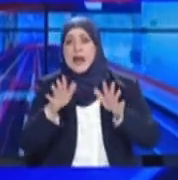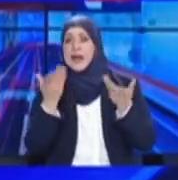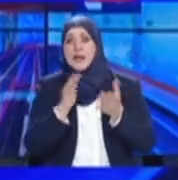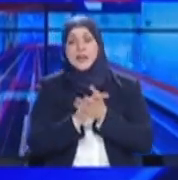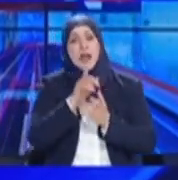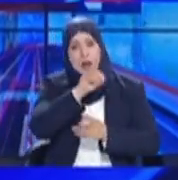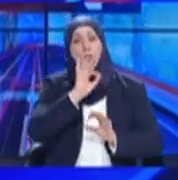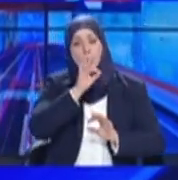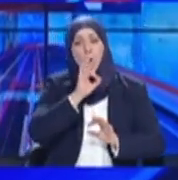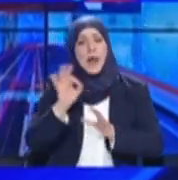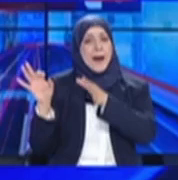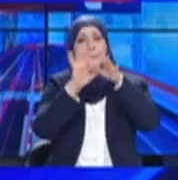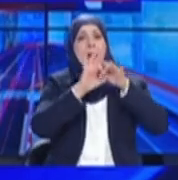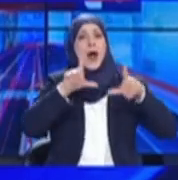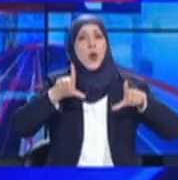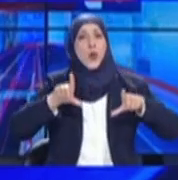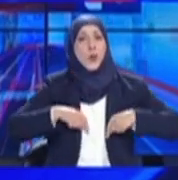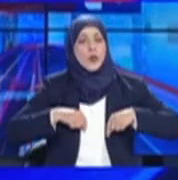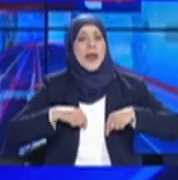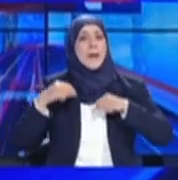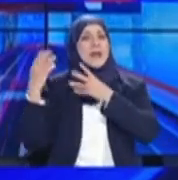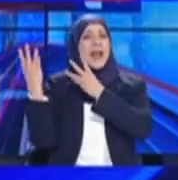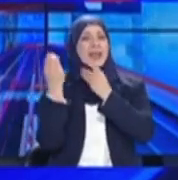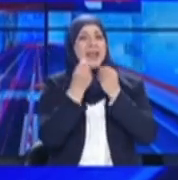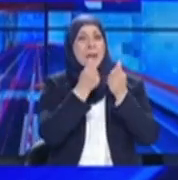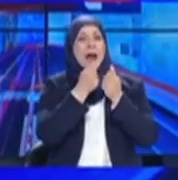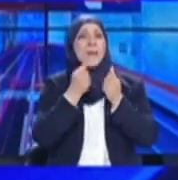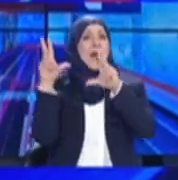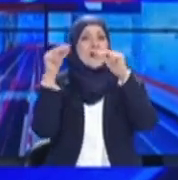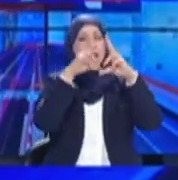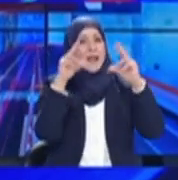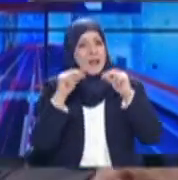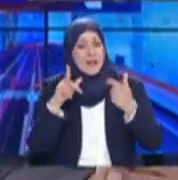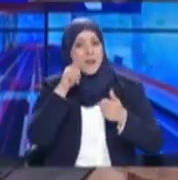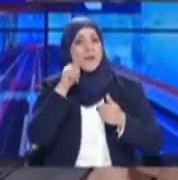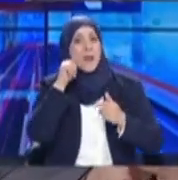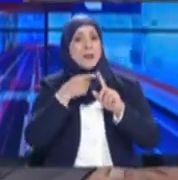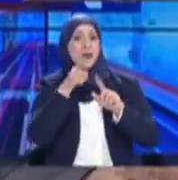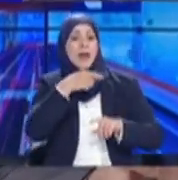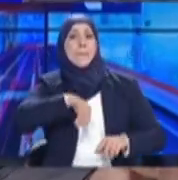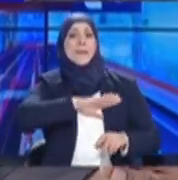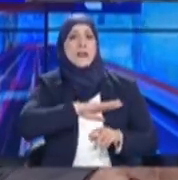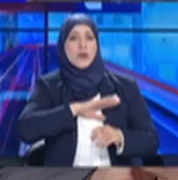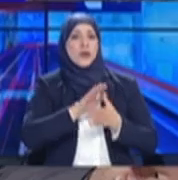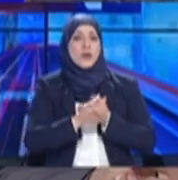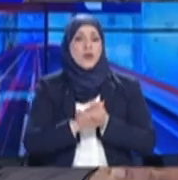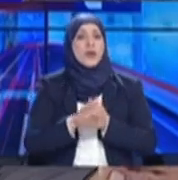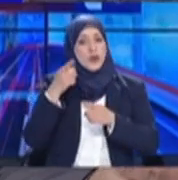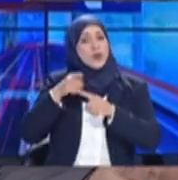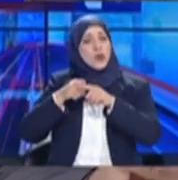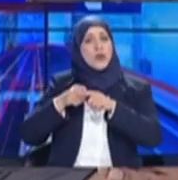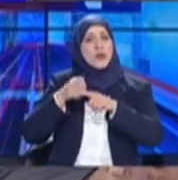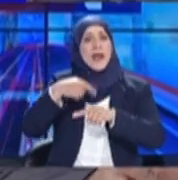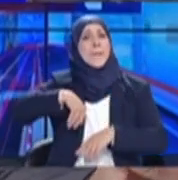سلطه الاشراف اللي هي وزاره الشؤون المحليه ودعى انها تتحمل مسؤوليتها في الحل وفي نفس الوقت دعينا منظورين